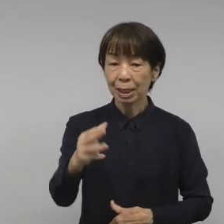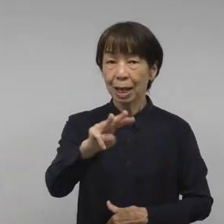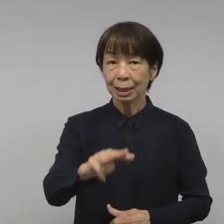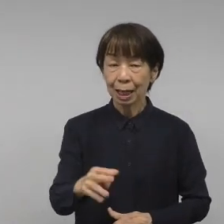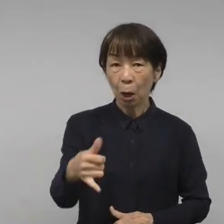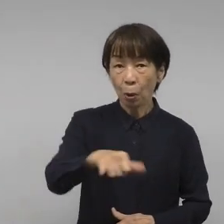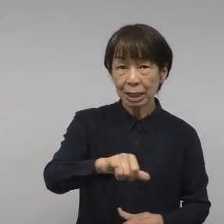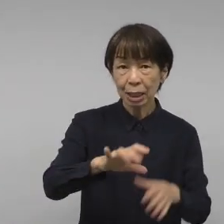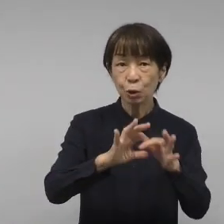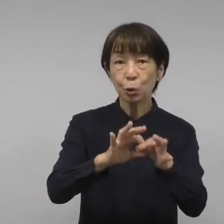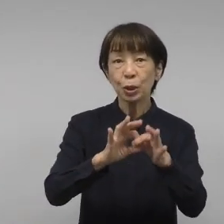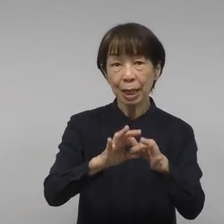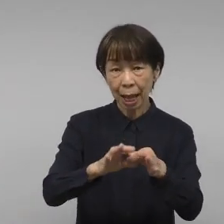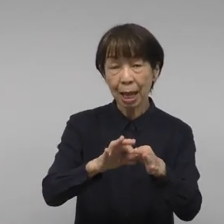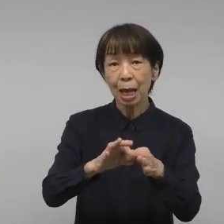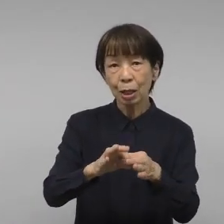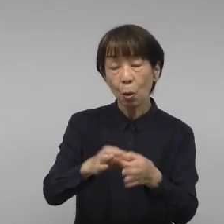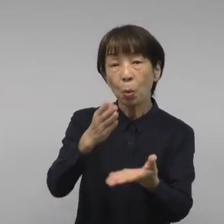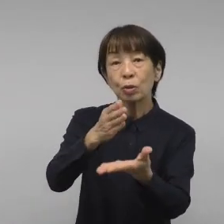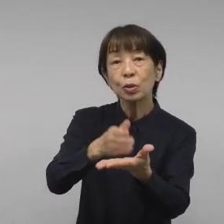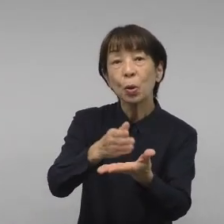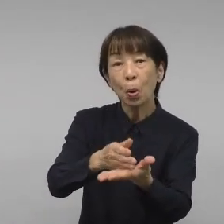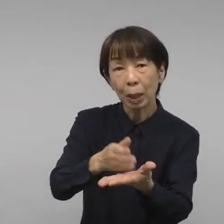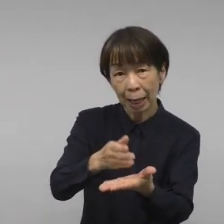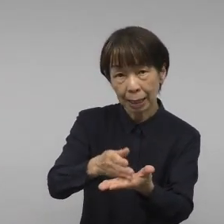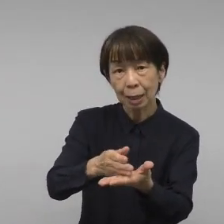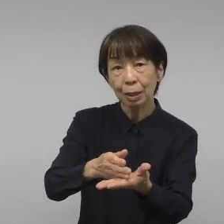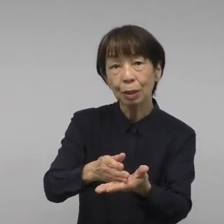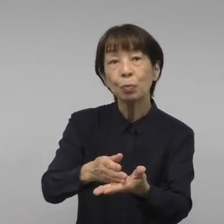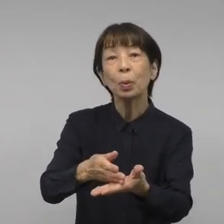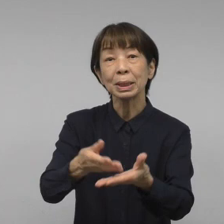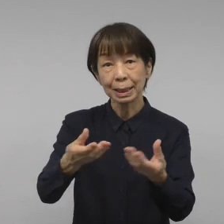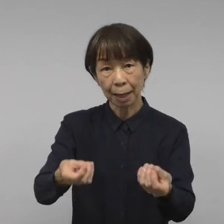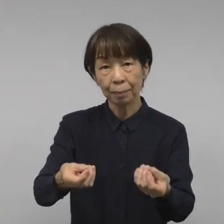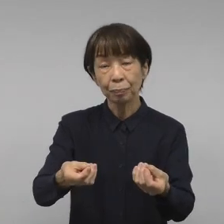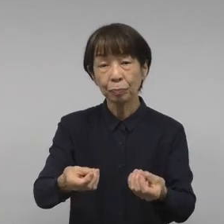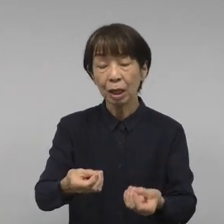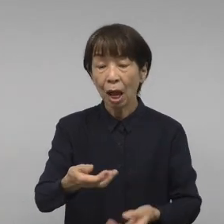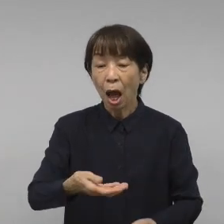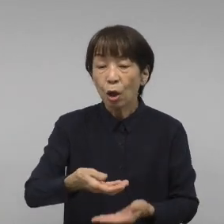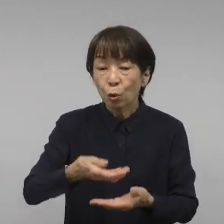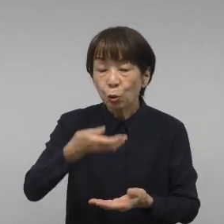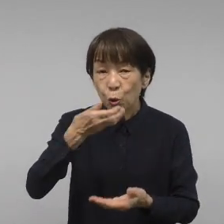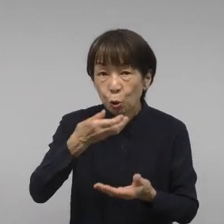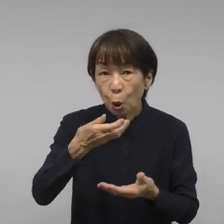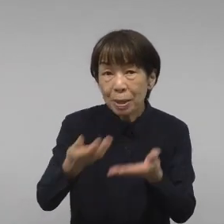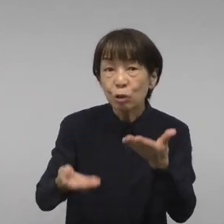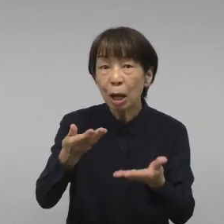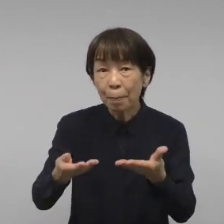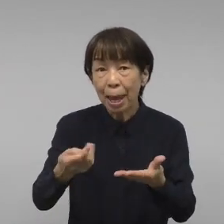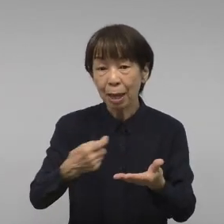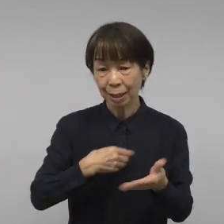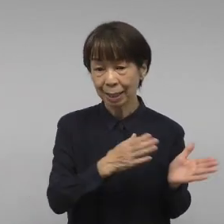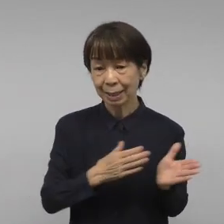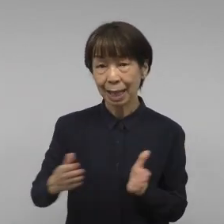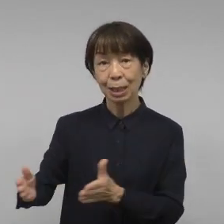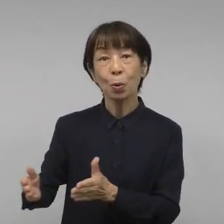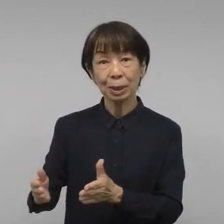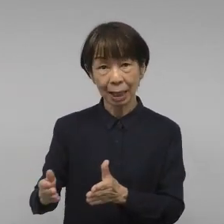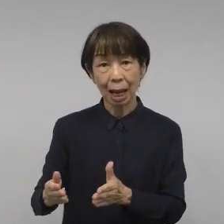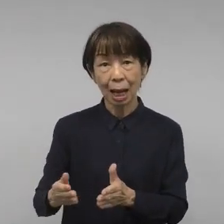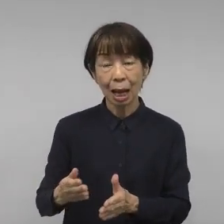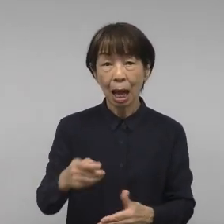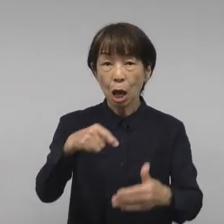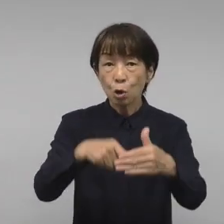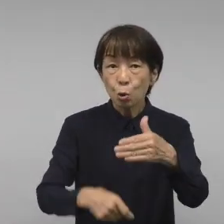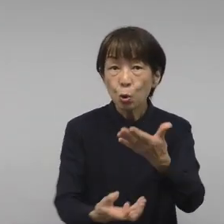ての、ご紹介とか、プレゼンテーション、そして、飲み比べをですね、こちらの方で用意をいたしまして、深